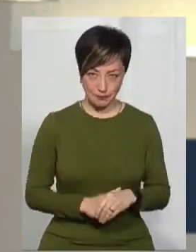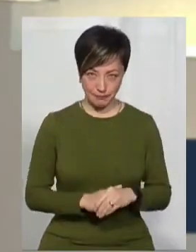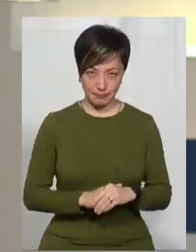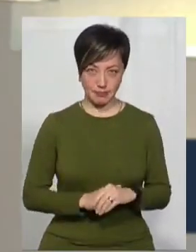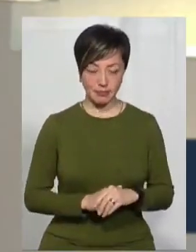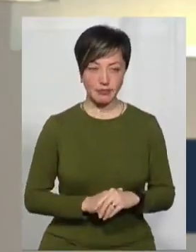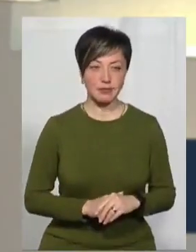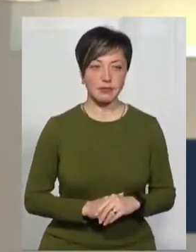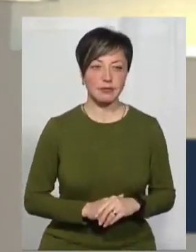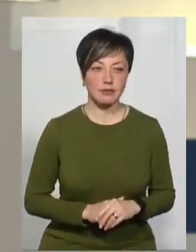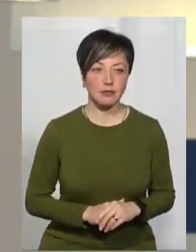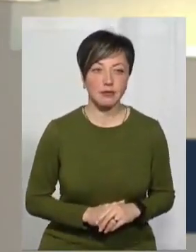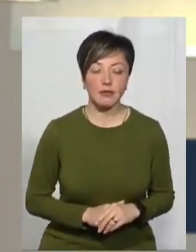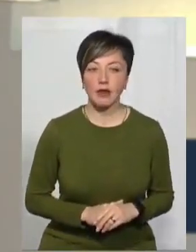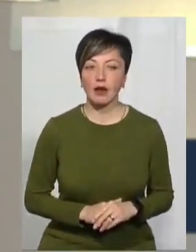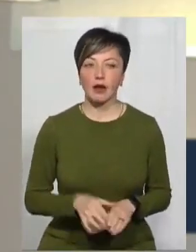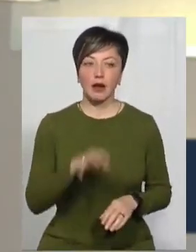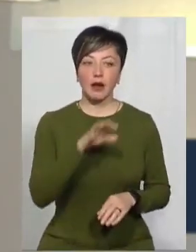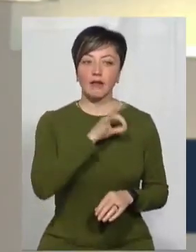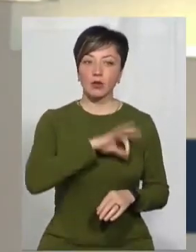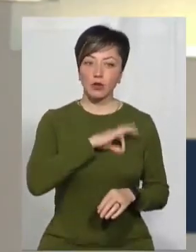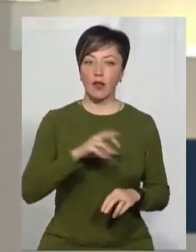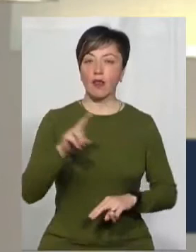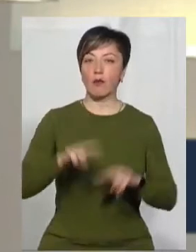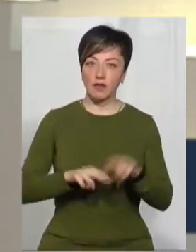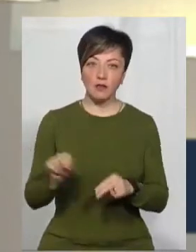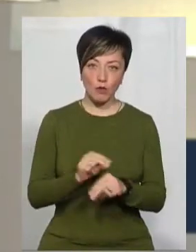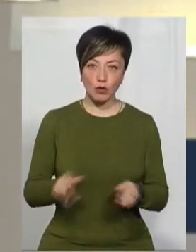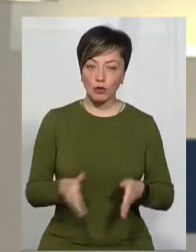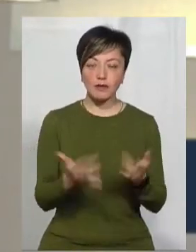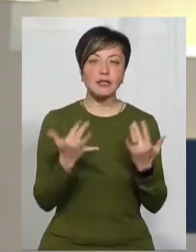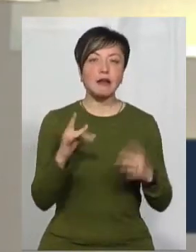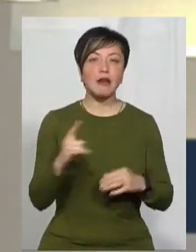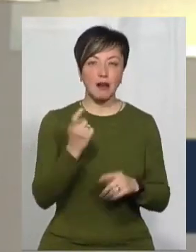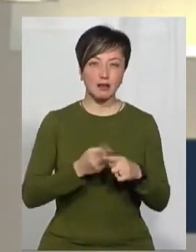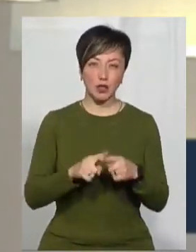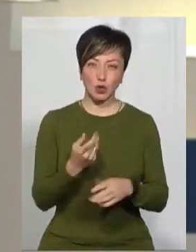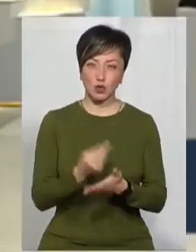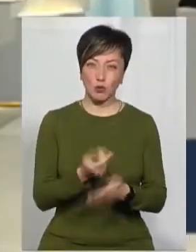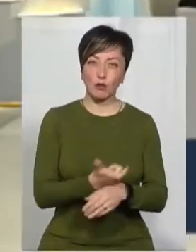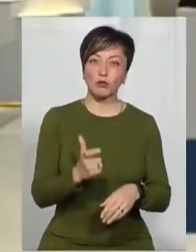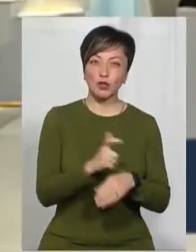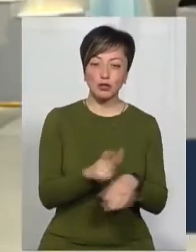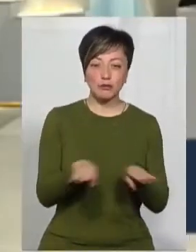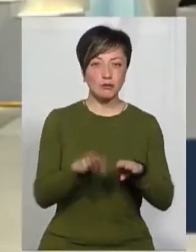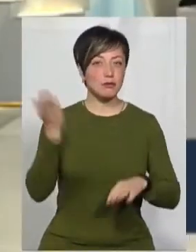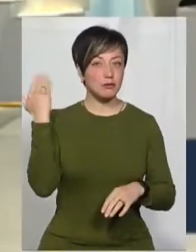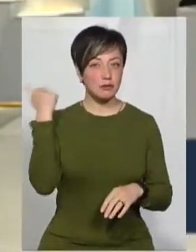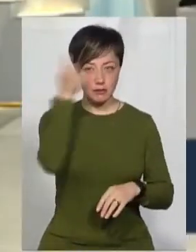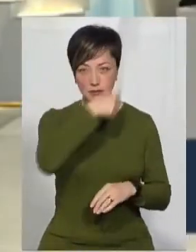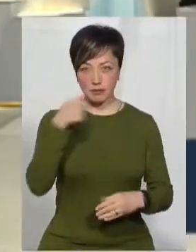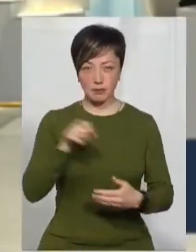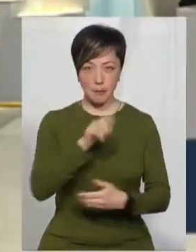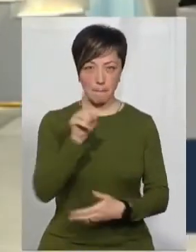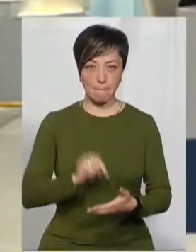От використовуватимете їх на будівництво і ремонт доріг, а от у скільки разів ця сума перевищує ті, які були в попередні роки?